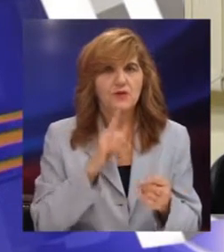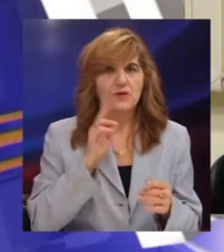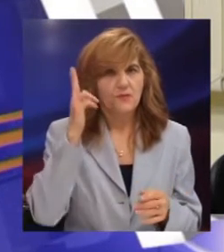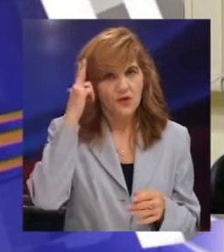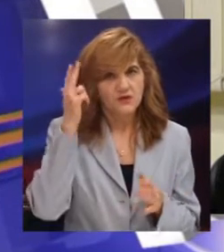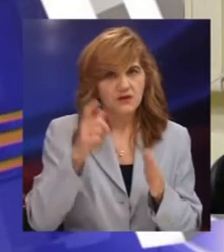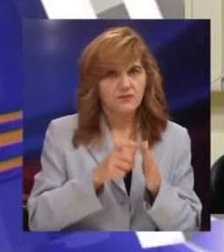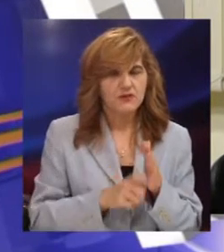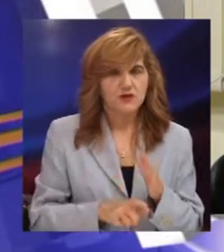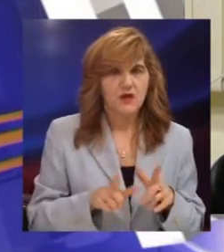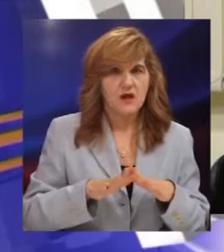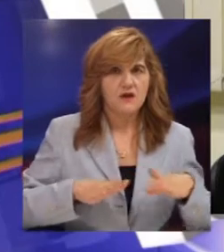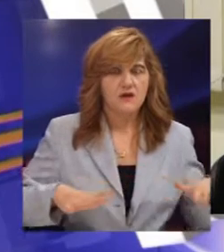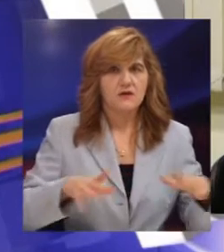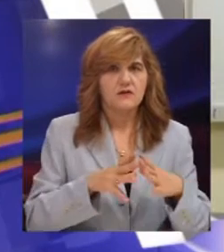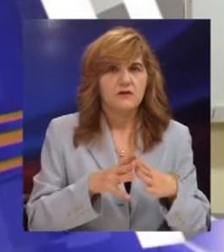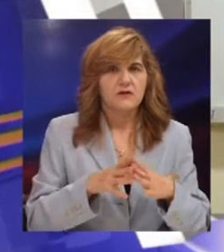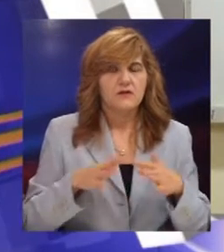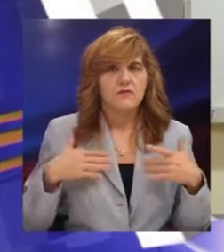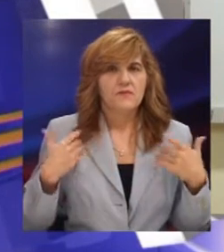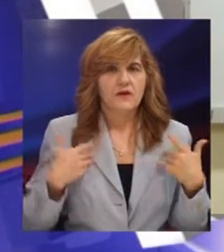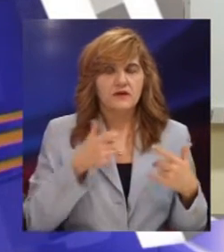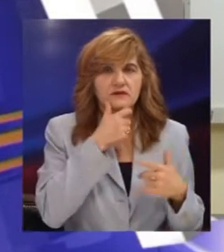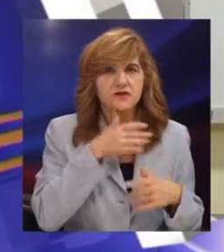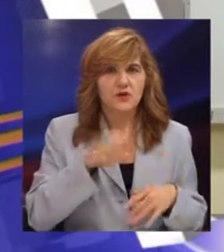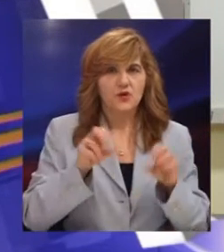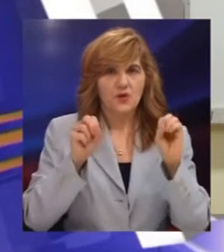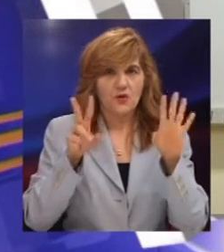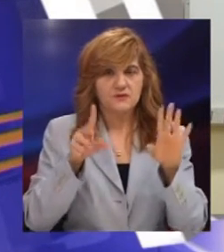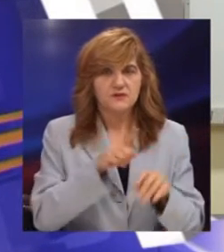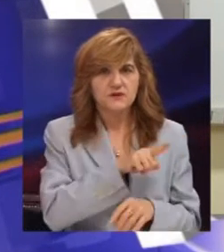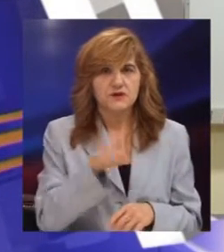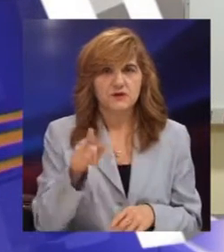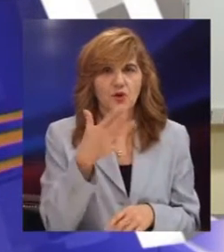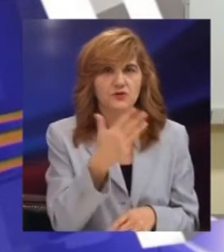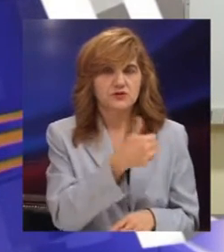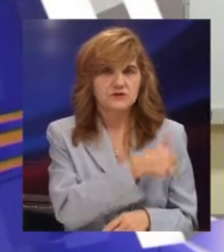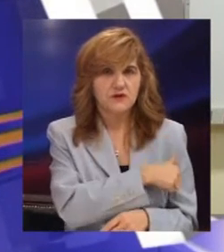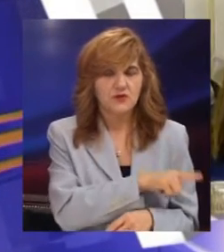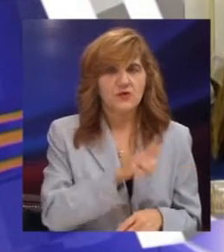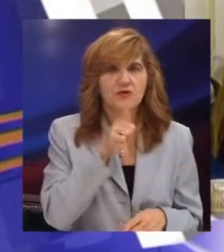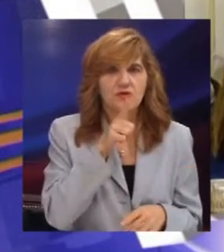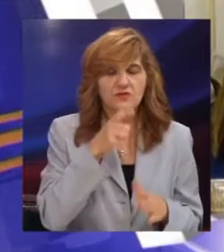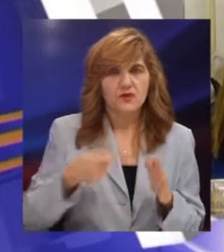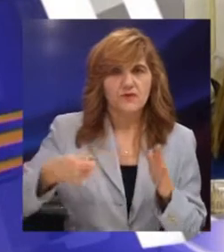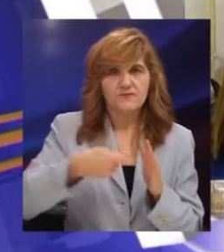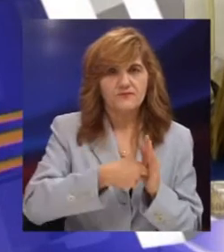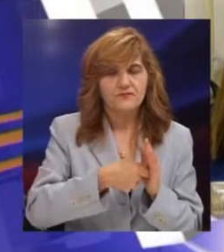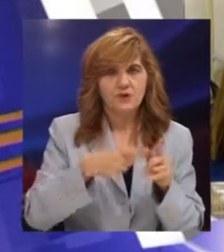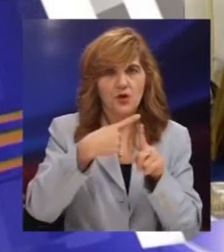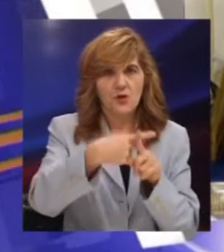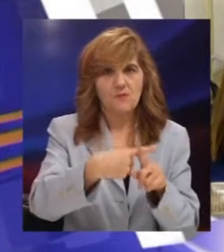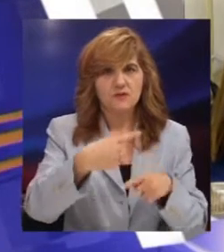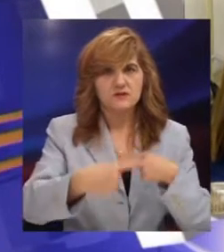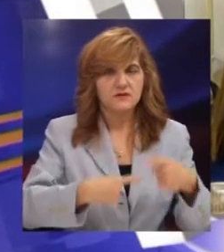poznatim članovima. Komora mladih JCI okuplja mlade starosti od 18 do 40 godina koji žele da daju doprinos